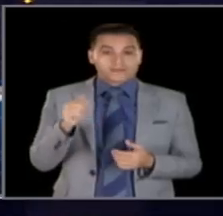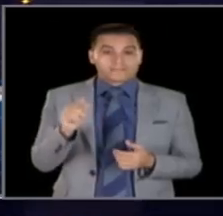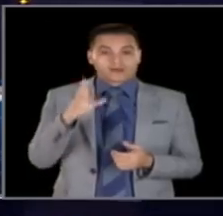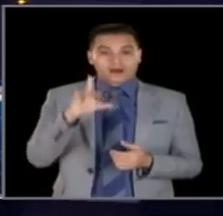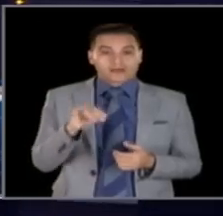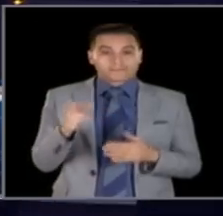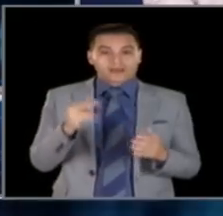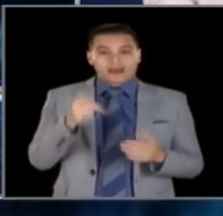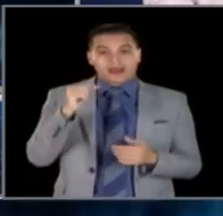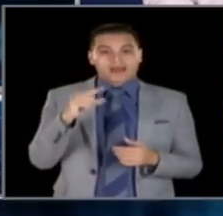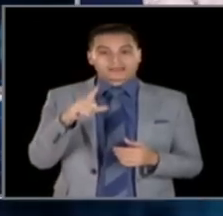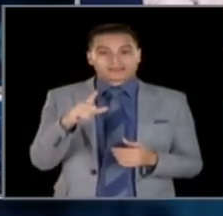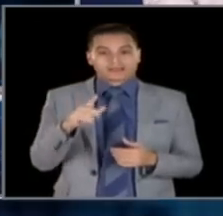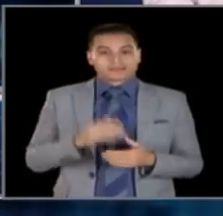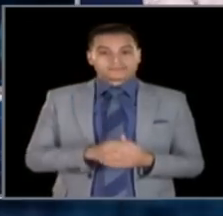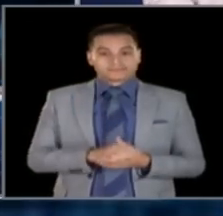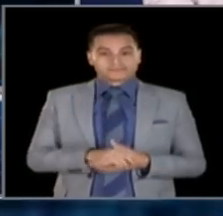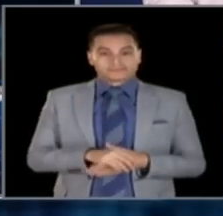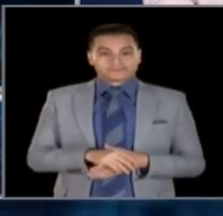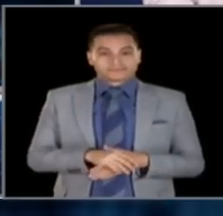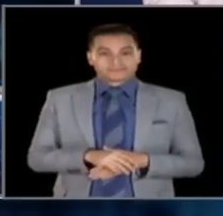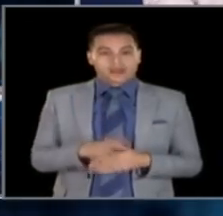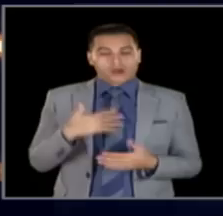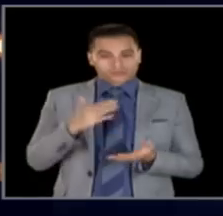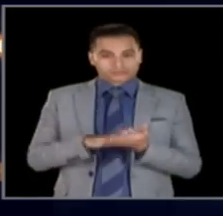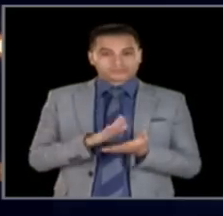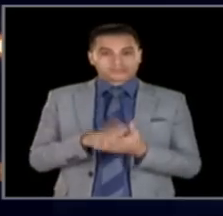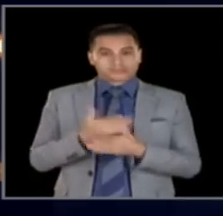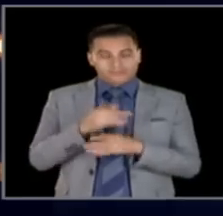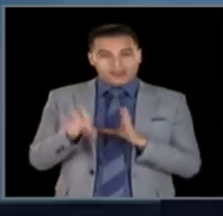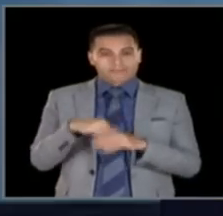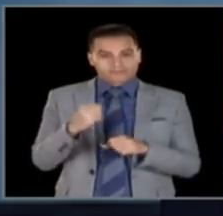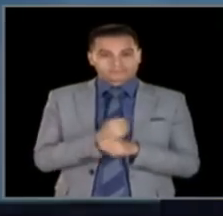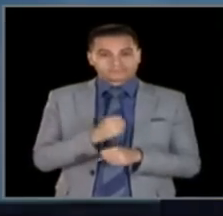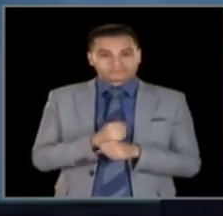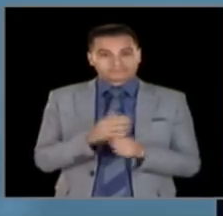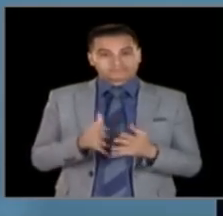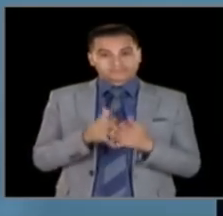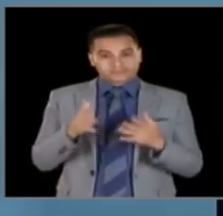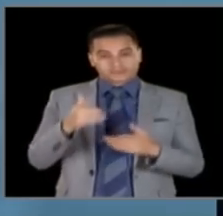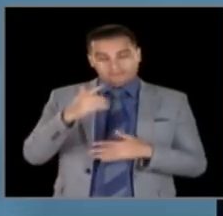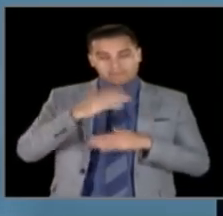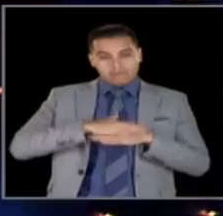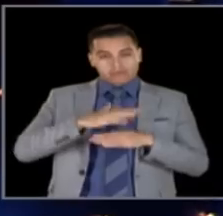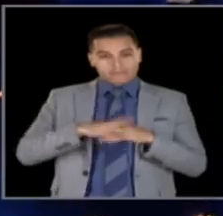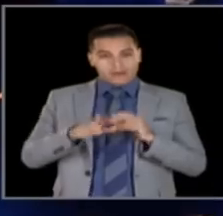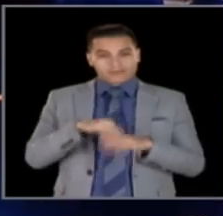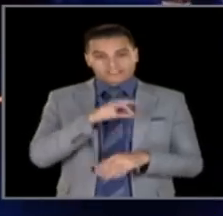فعلا إبراهيم عادل. وعايزين نحييه على العمل العظيم اللي هو بيقدمه. برافو برافو.